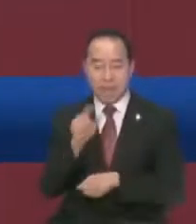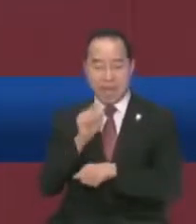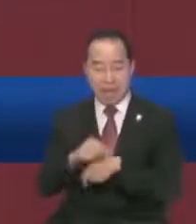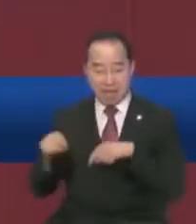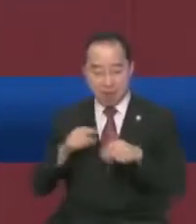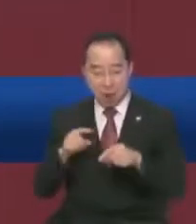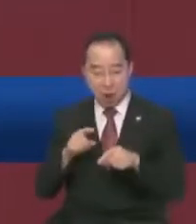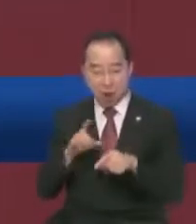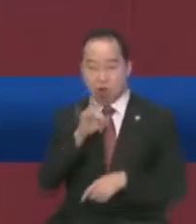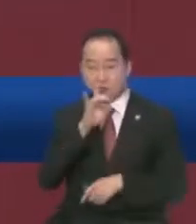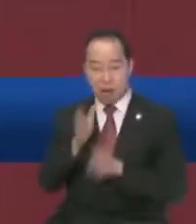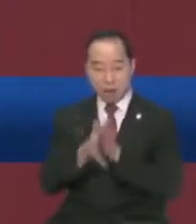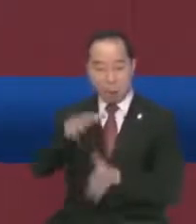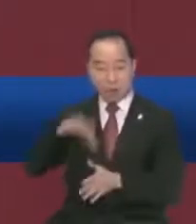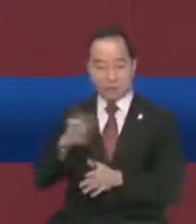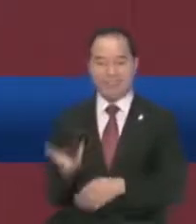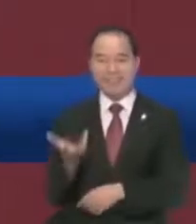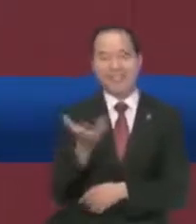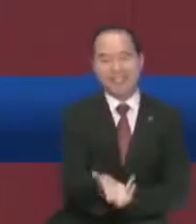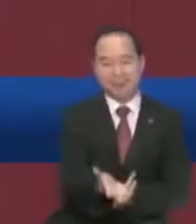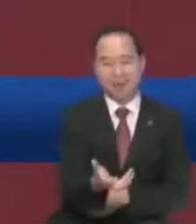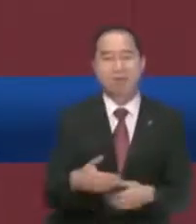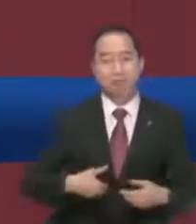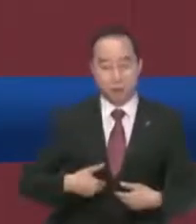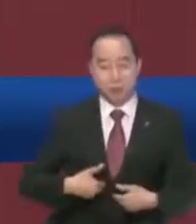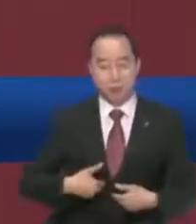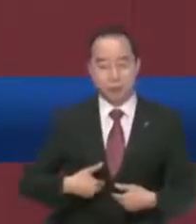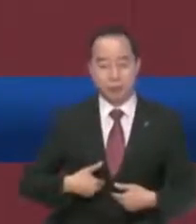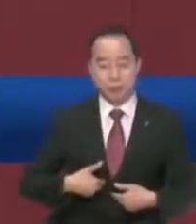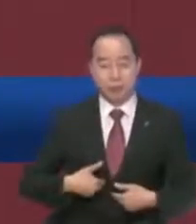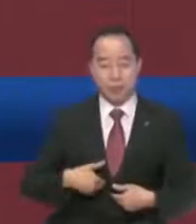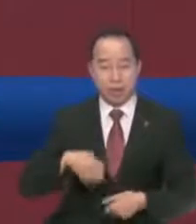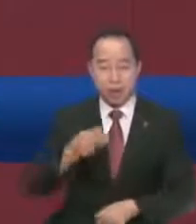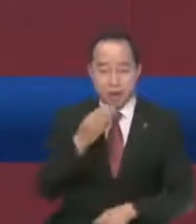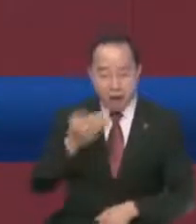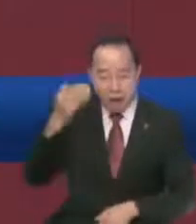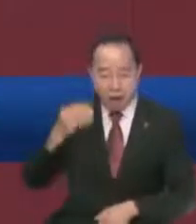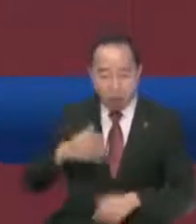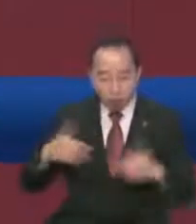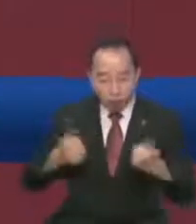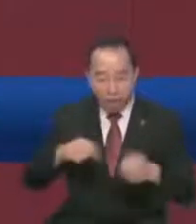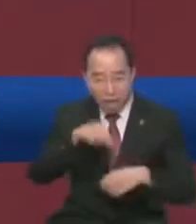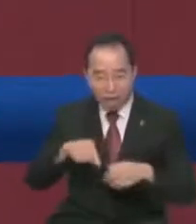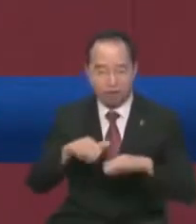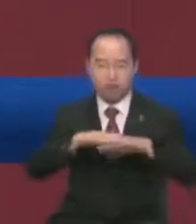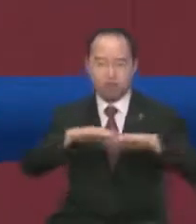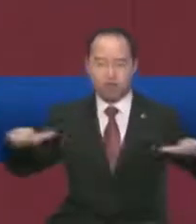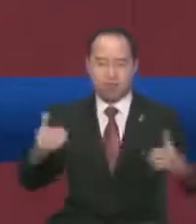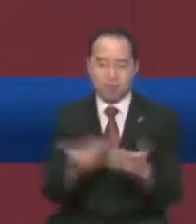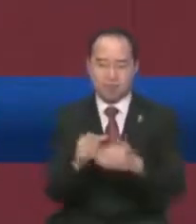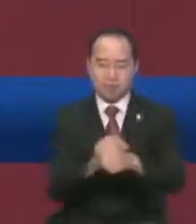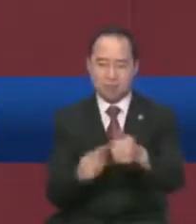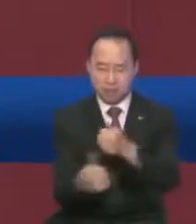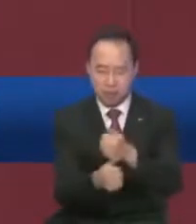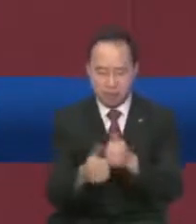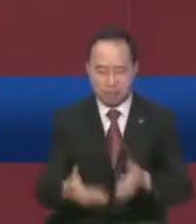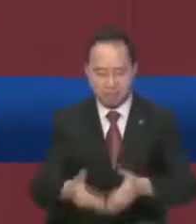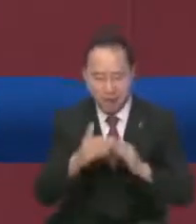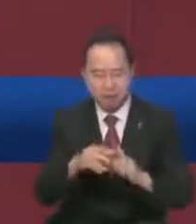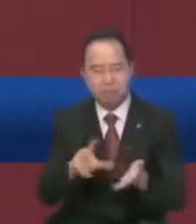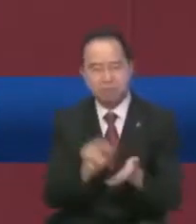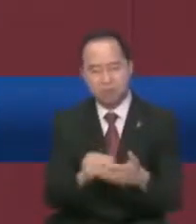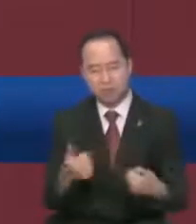제안됐습니다. 국회 내 균형 발전 특위가 조속히 가동돼 이 문제를 결정해 주시기 바랍니다.